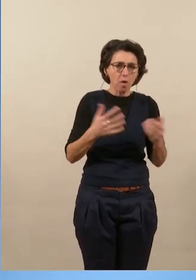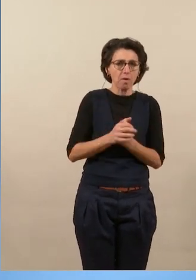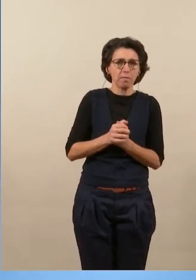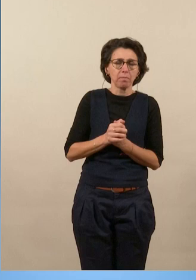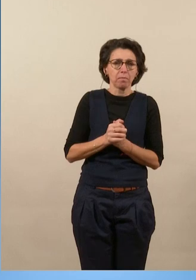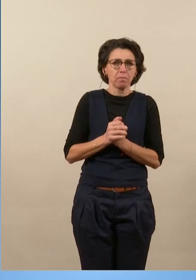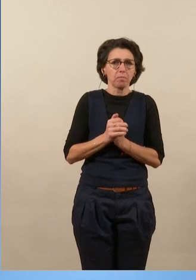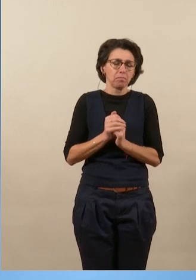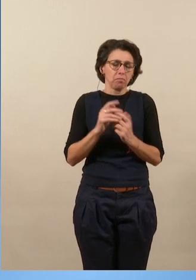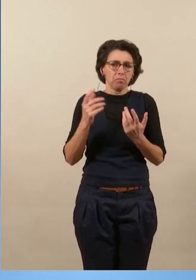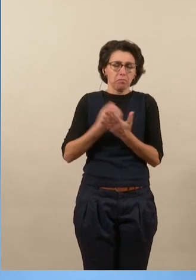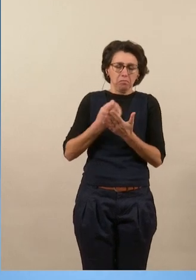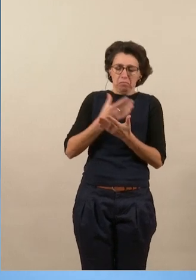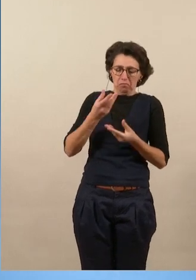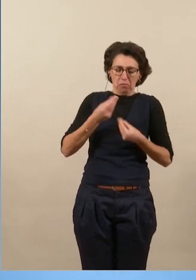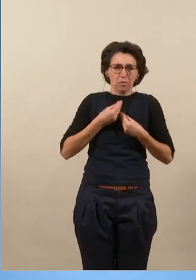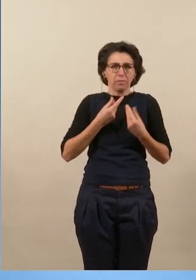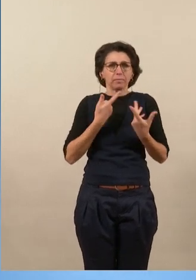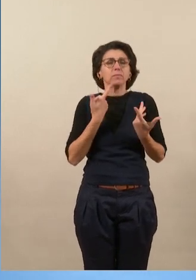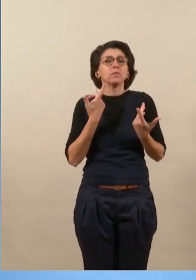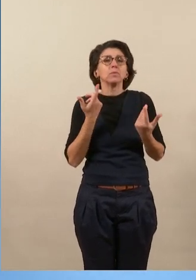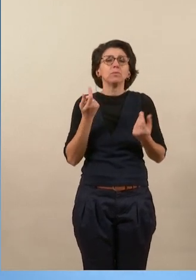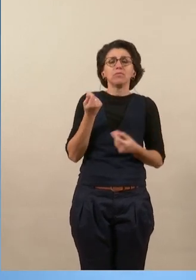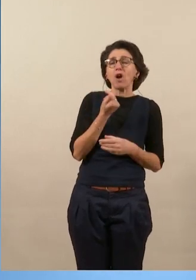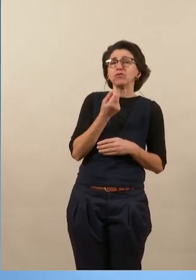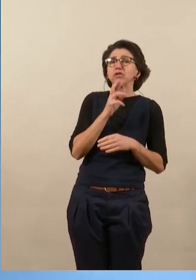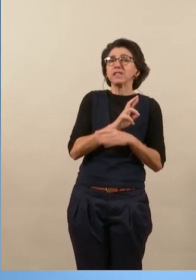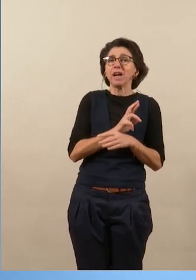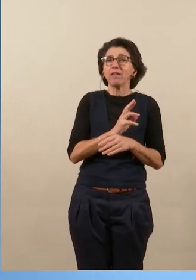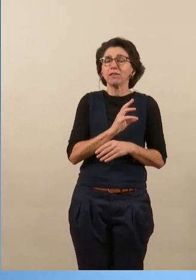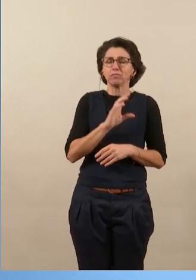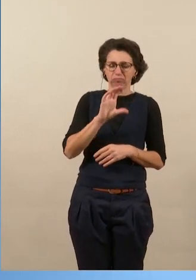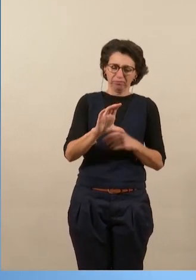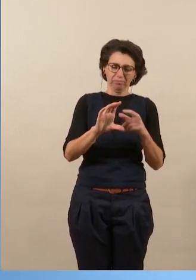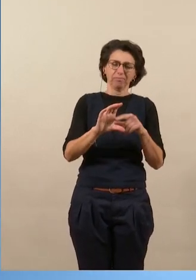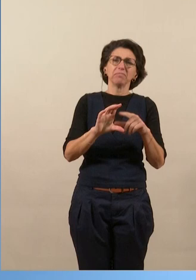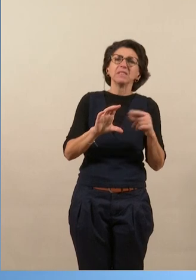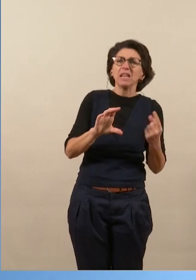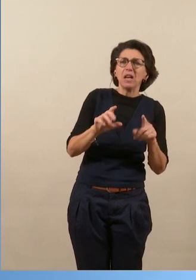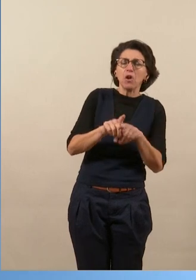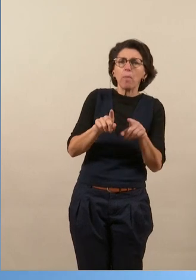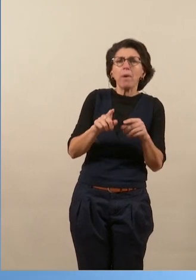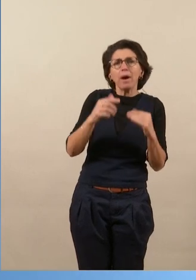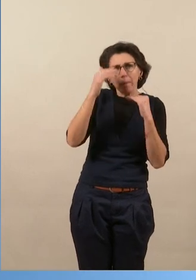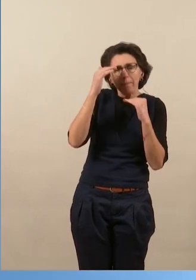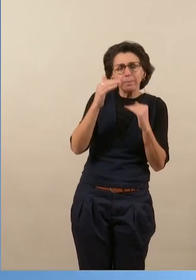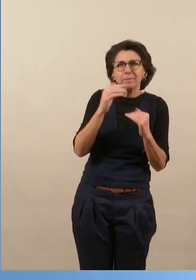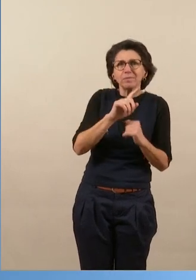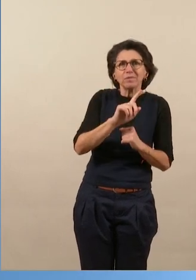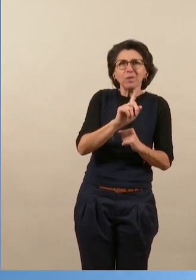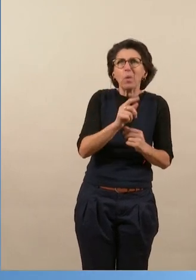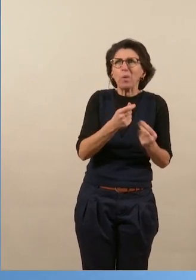presque convaincu que la provision qu'on nous met sous les yeux c'est pas qu'elle est insincère c'est pire que ça c'est qu'elle